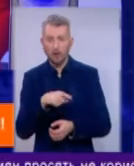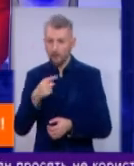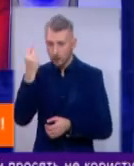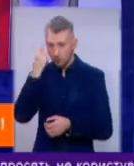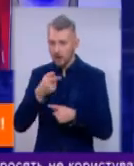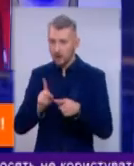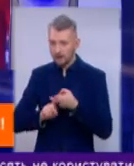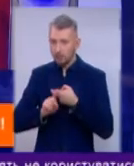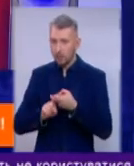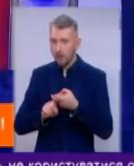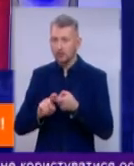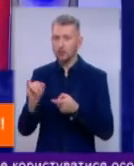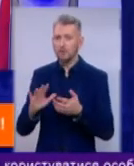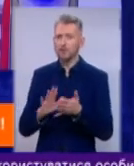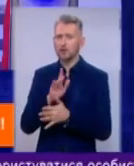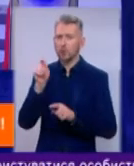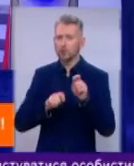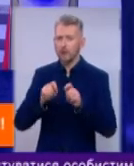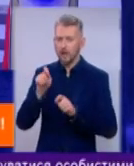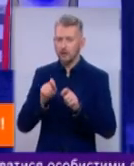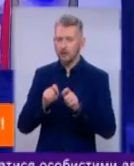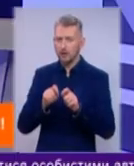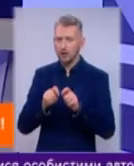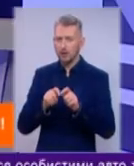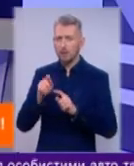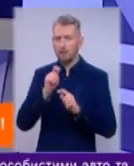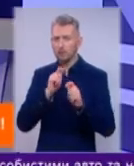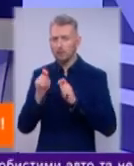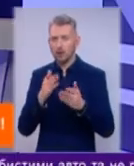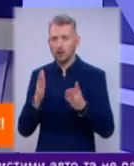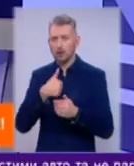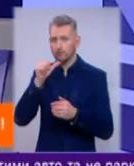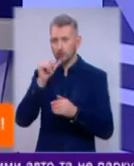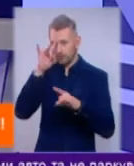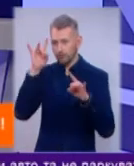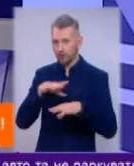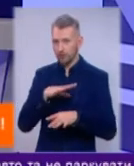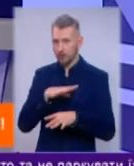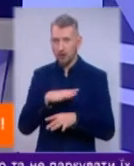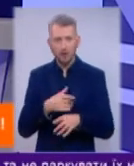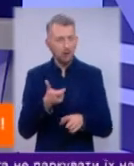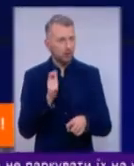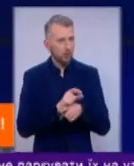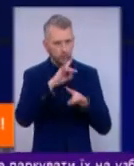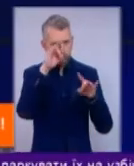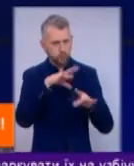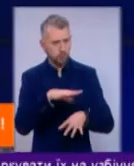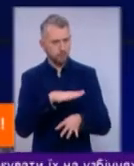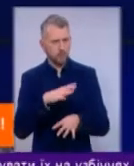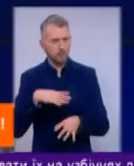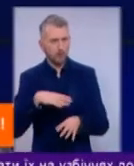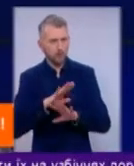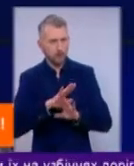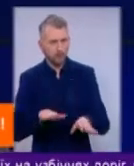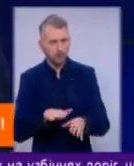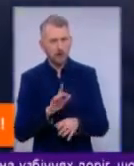з цим пов'язана от і прес-конференція президента, яка вчора так раптово досить виникла? Дійсно, вона досить раптова і неочікувана,